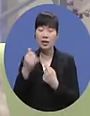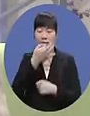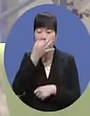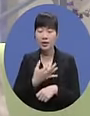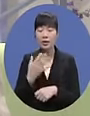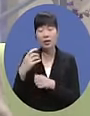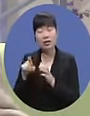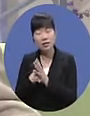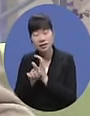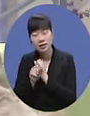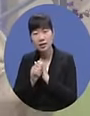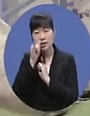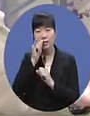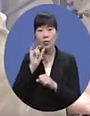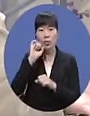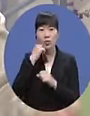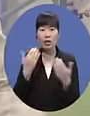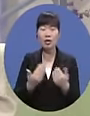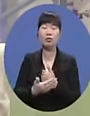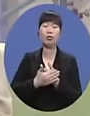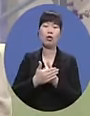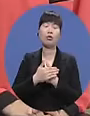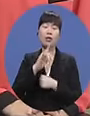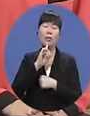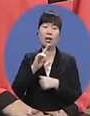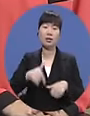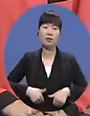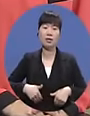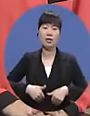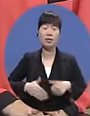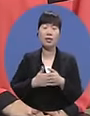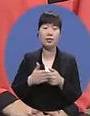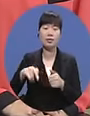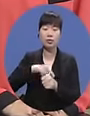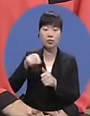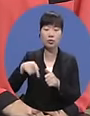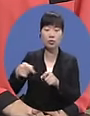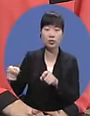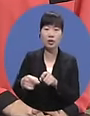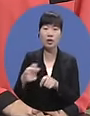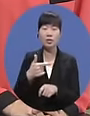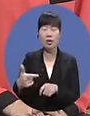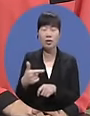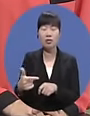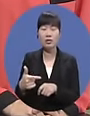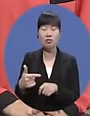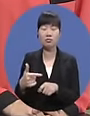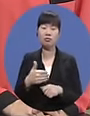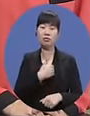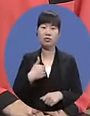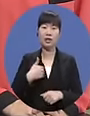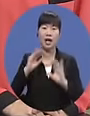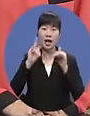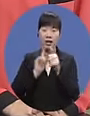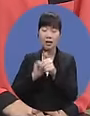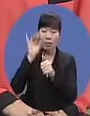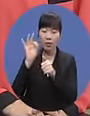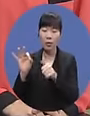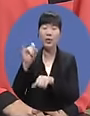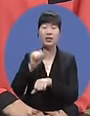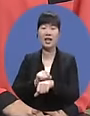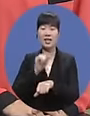수 있어야 되고 어려운 일은 도와주세요 할 수 있어야 돼요. 그래서 주변에 너무 이렇게 좀 의젓한 아이들을 얘는